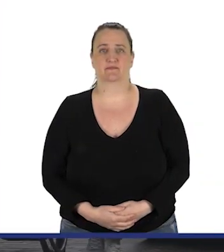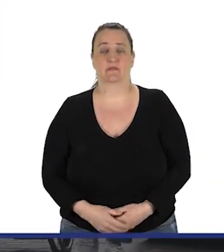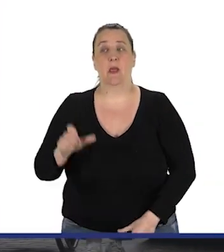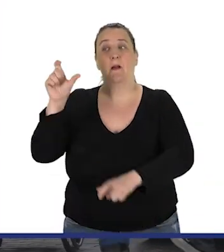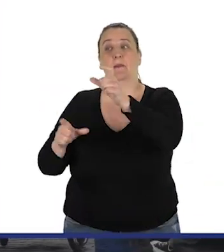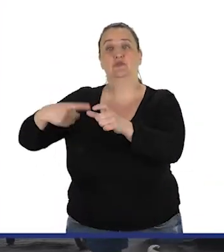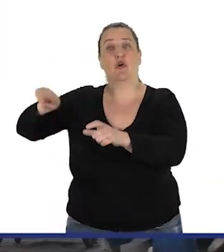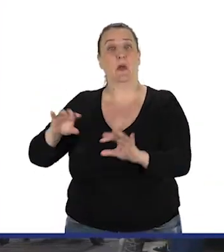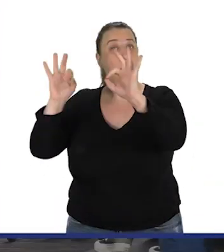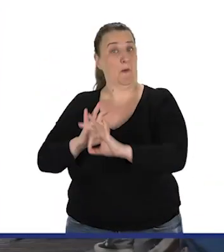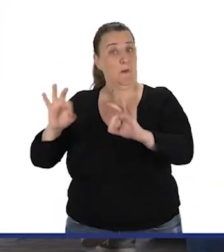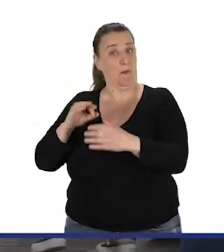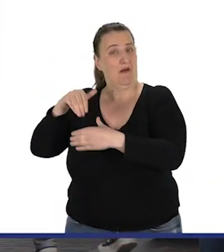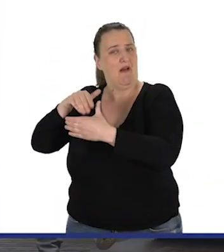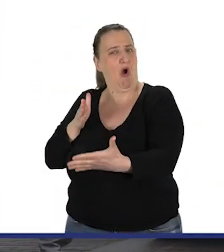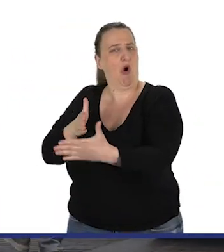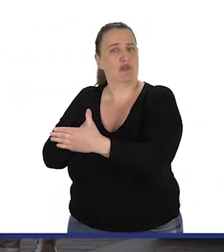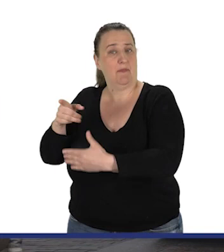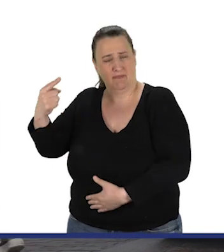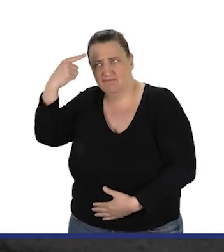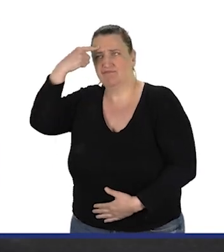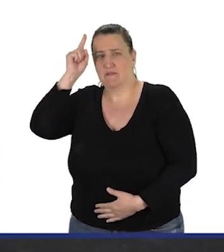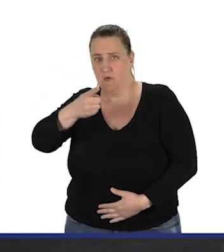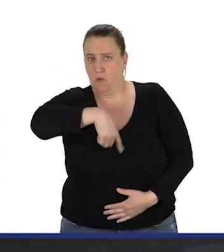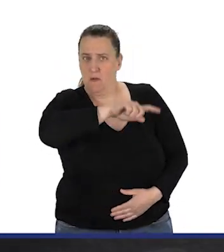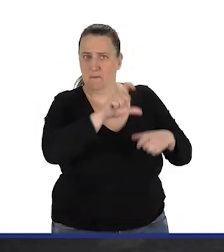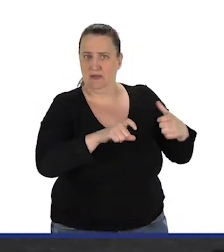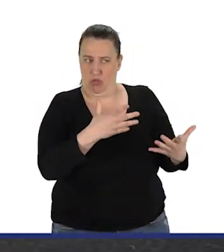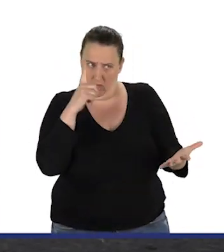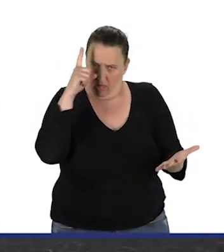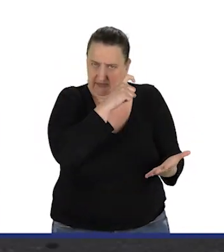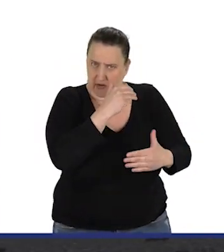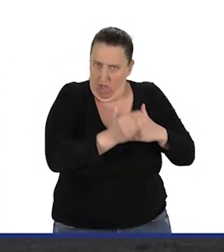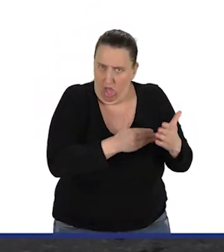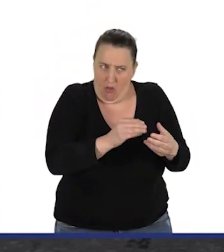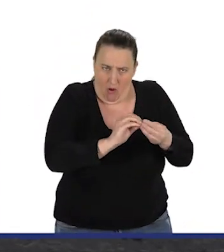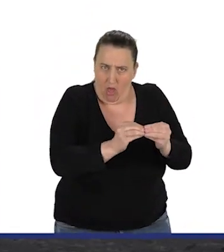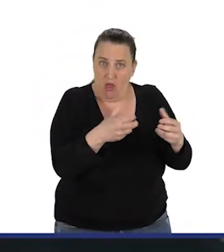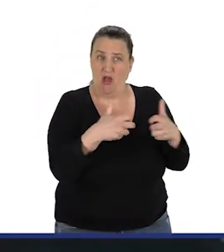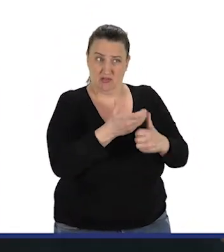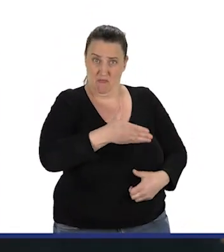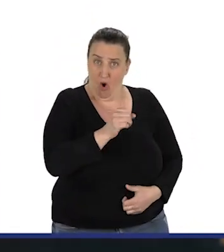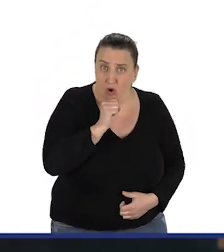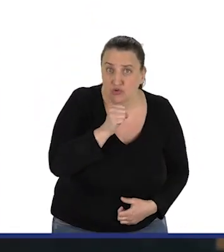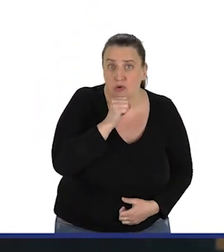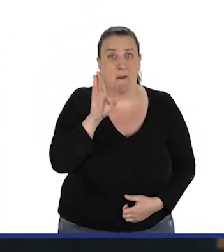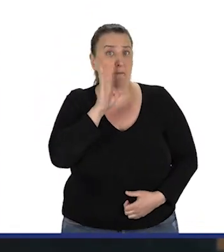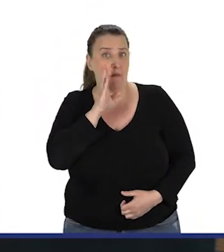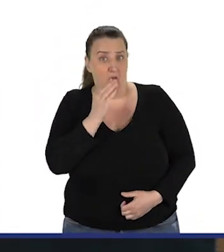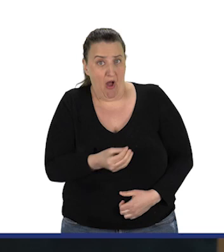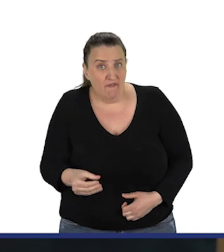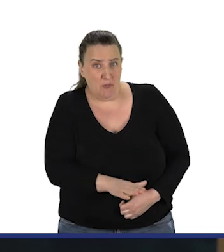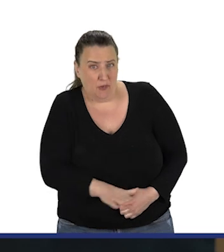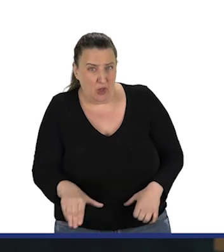C'est aux gens qui n'ont pas de handicap, penser un peu aux personnes qui peuvent galérer, aussi pour les personnes âgées, pour les mamans qui ont des